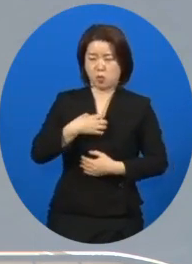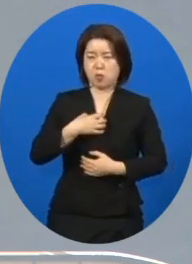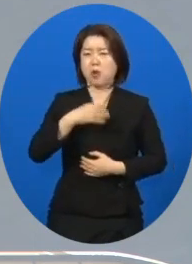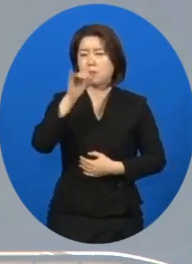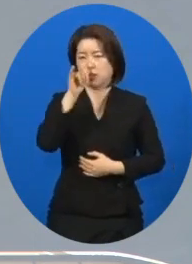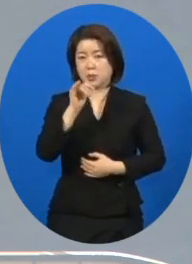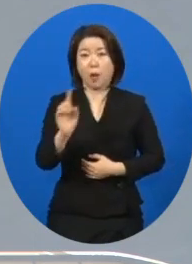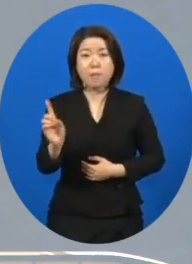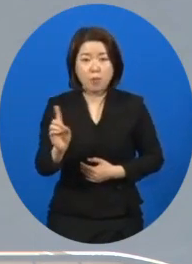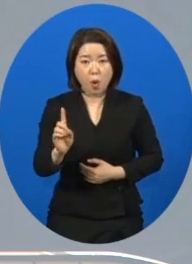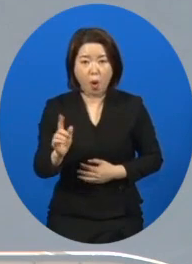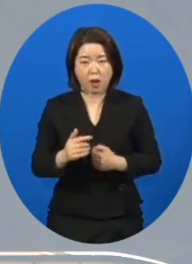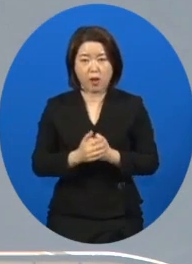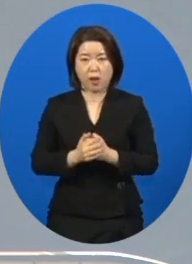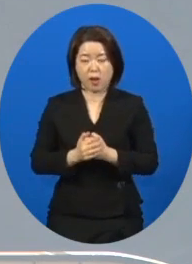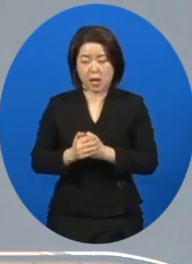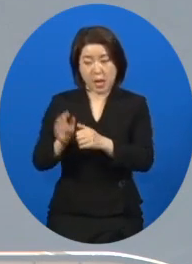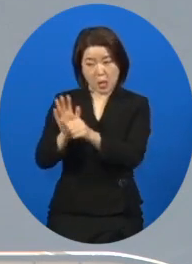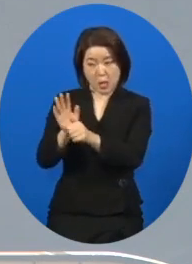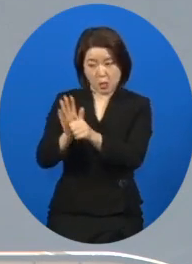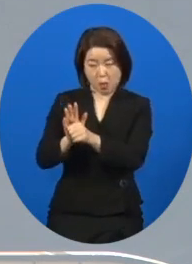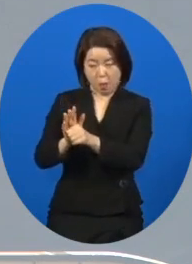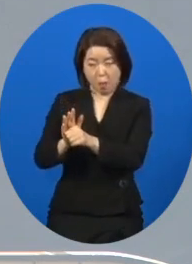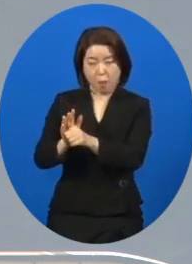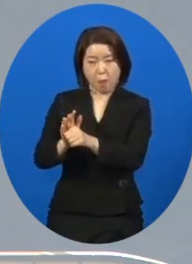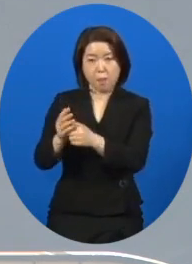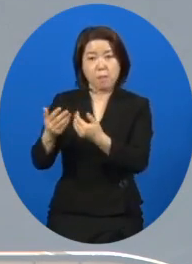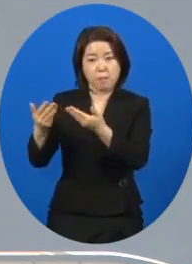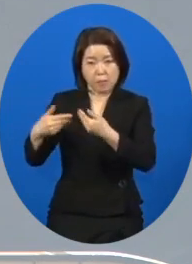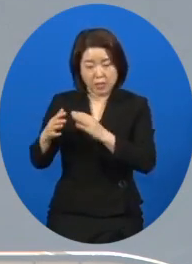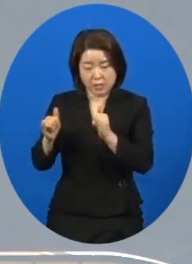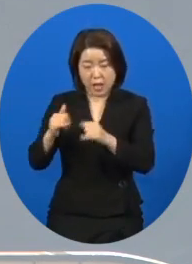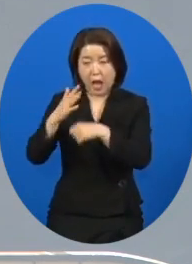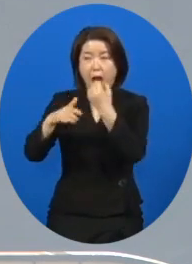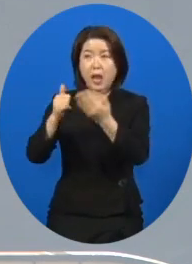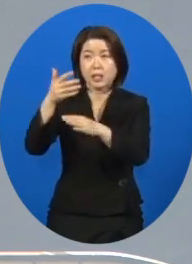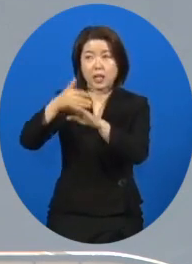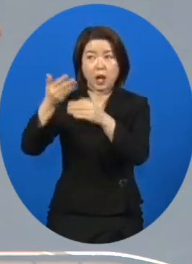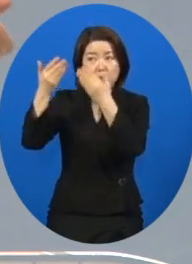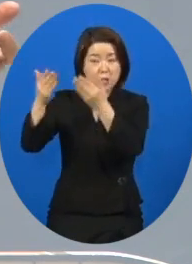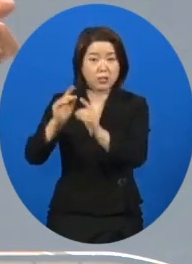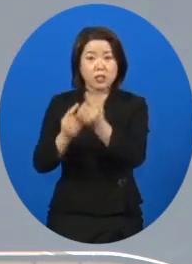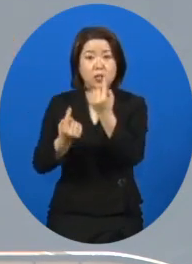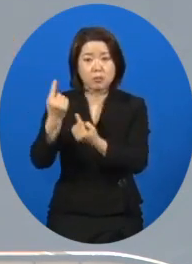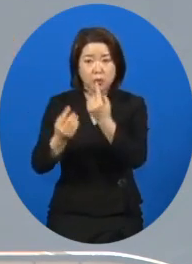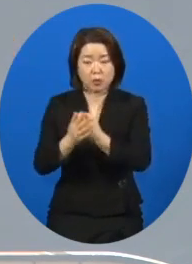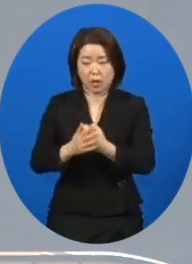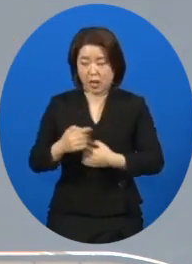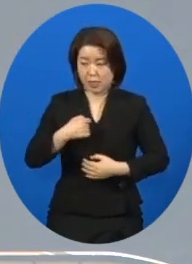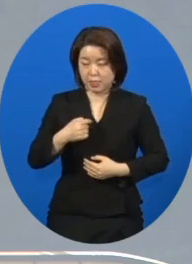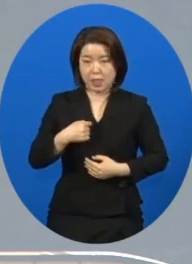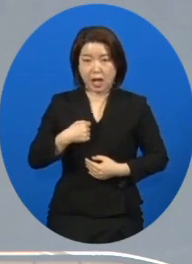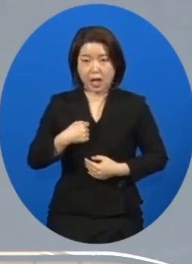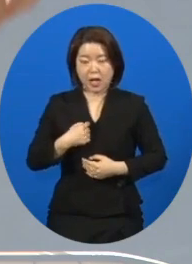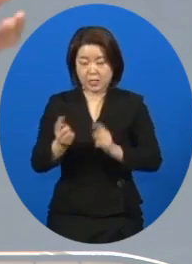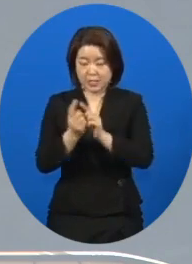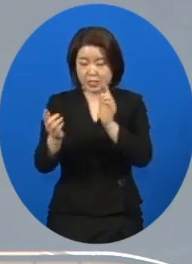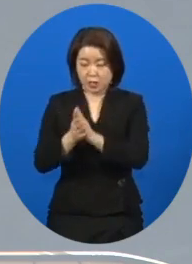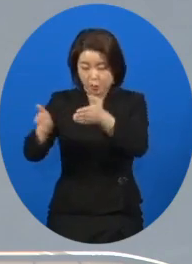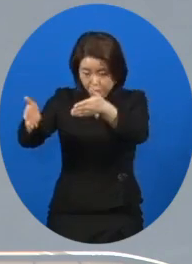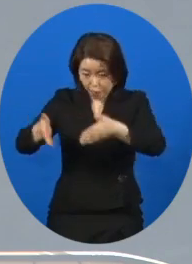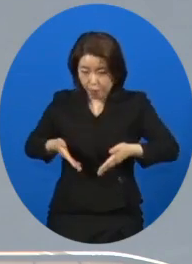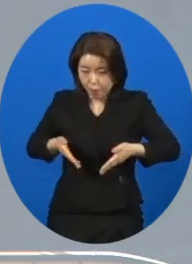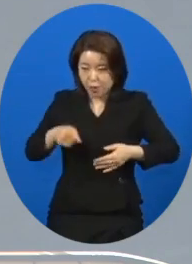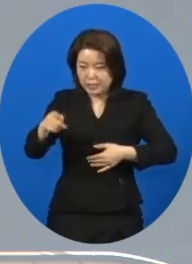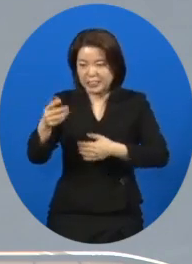따릅니다. 도움을 받은 사람이 하나님께 감사하기보다 자기에게 직접 도와준 사람을 의지하게